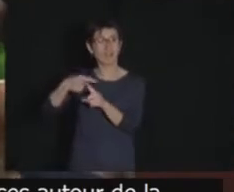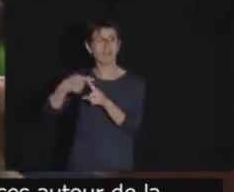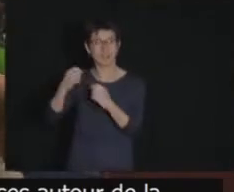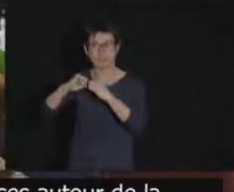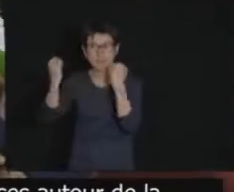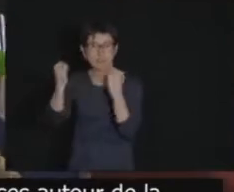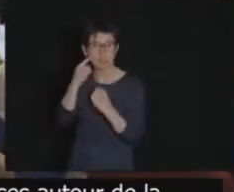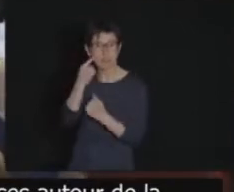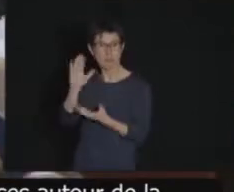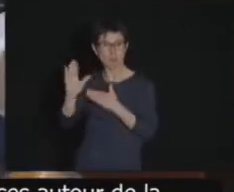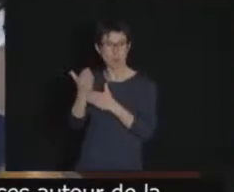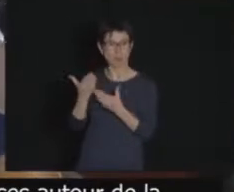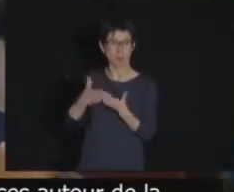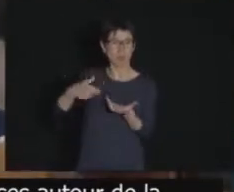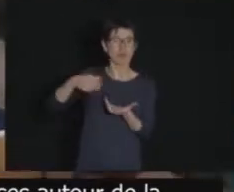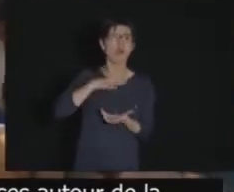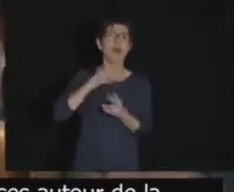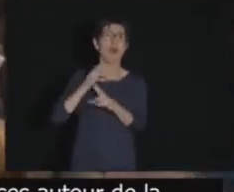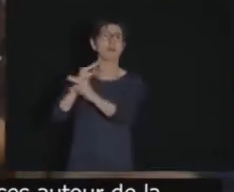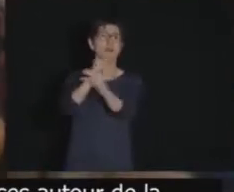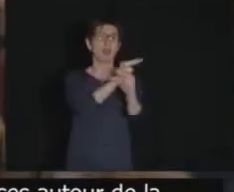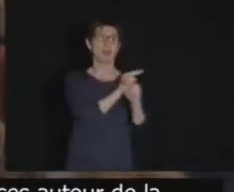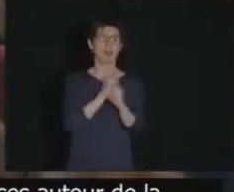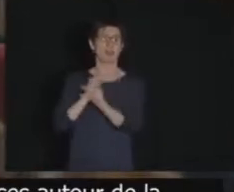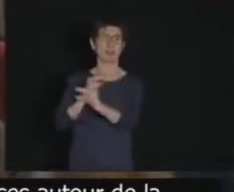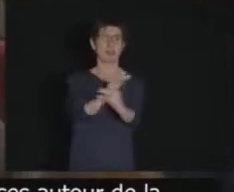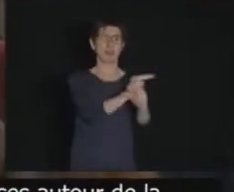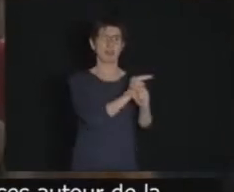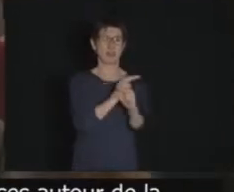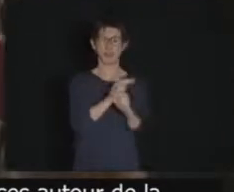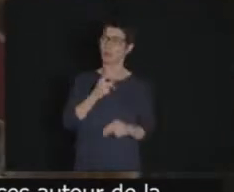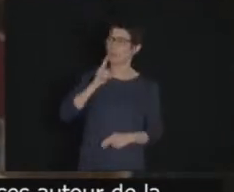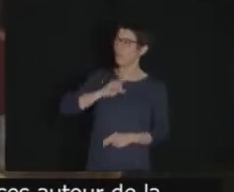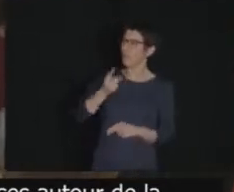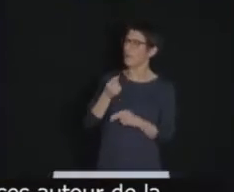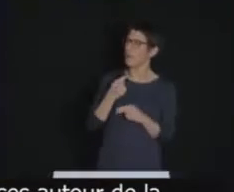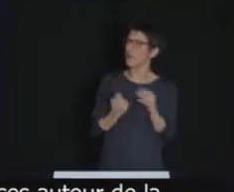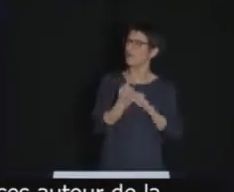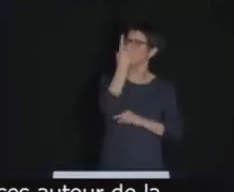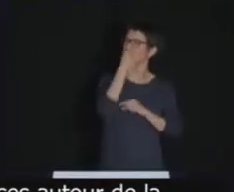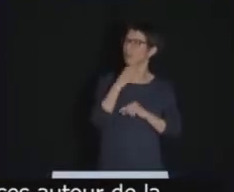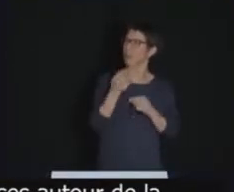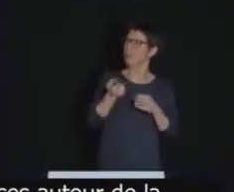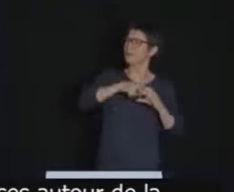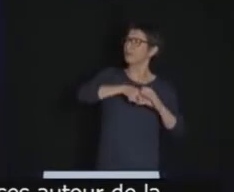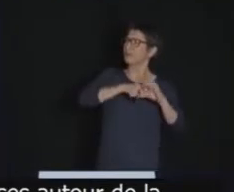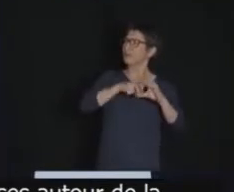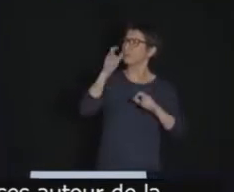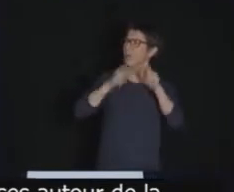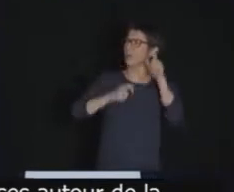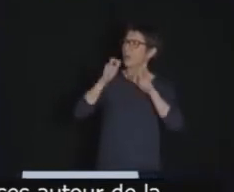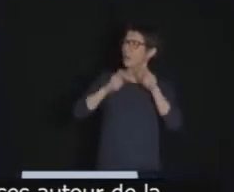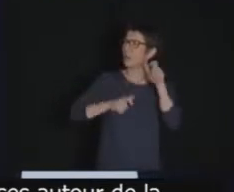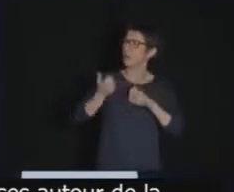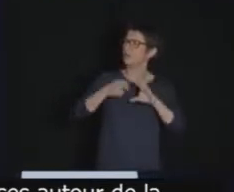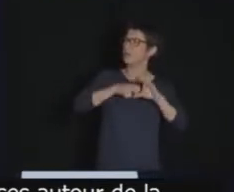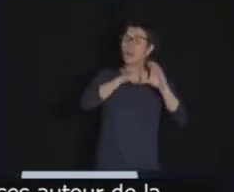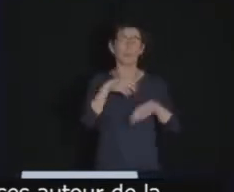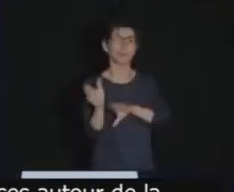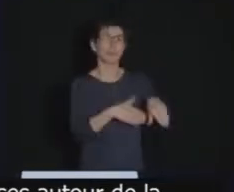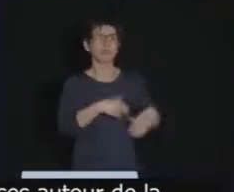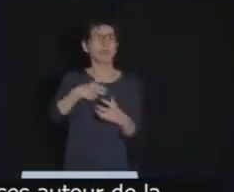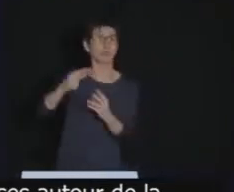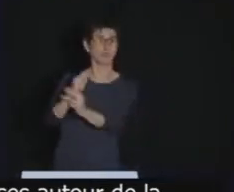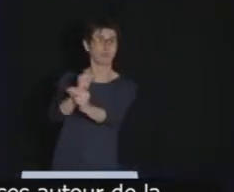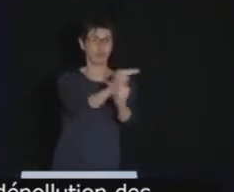vrai. Bon. Dans Gravity, on voit ça. Il y a un satellite qui tourne, c'est un satellite habité. Tiens, on devrait faire des vols habités, nous, les Européens. Pourquoi on